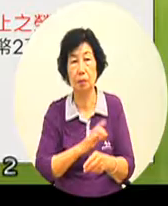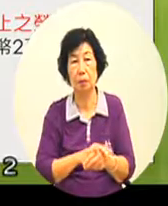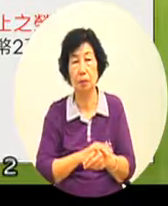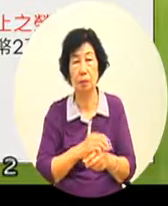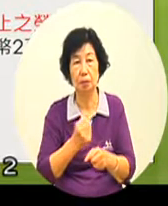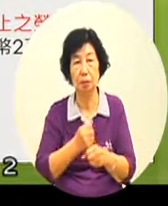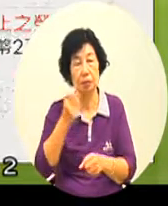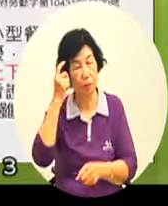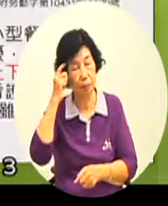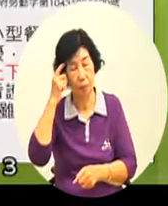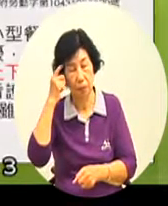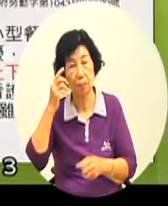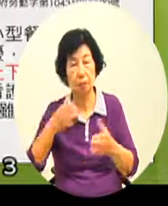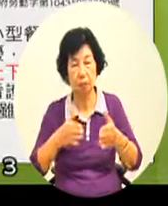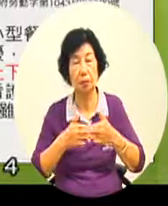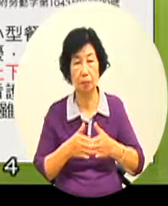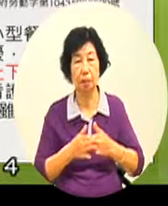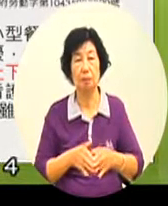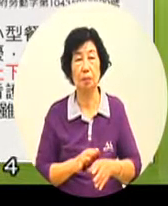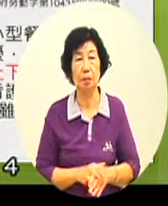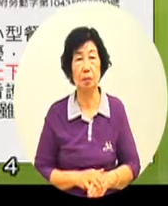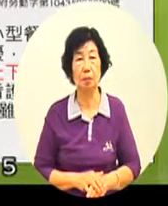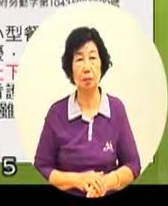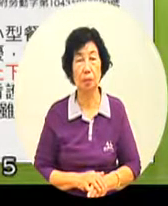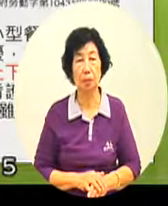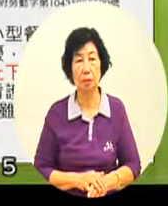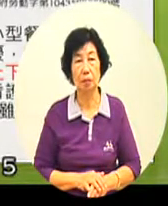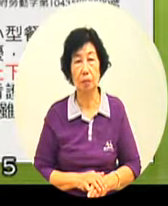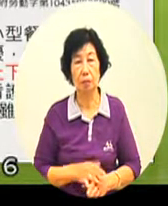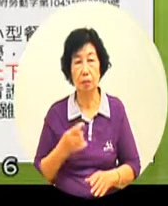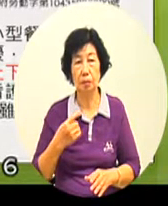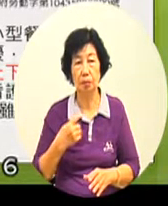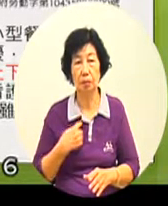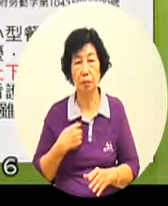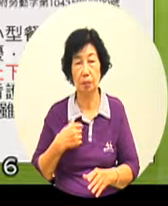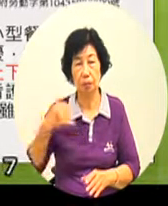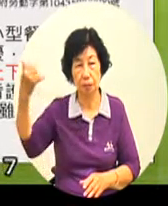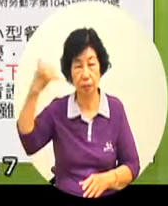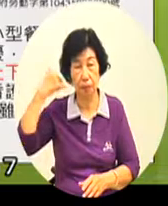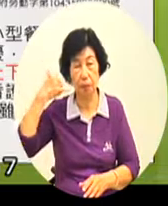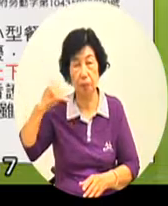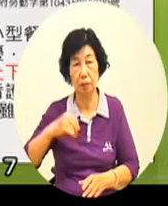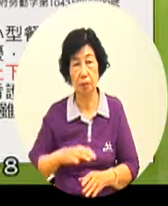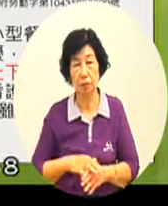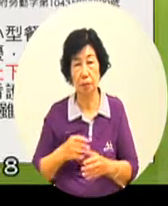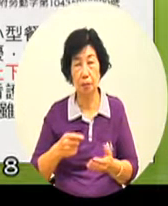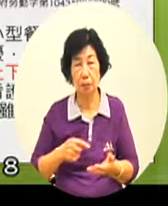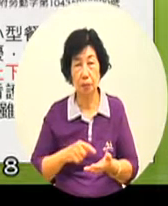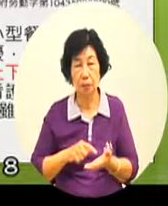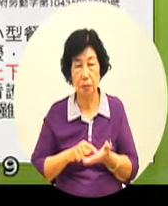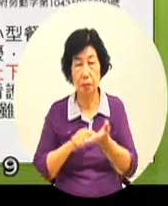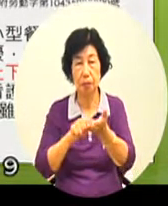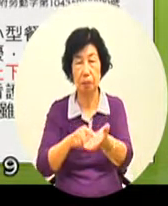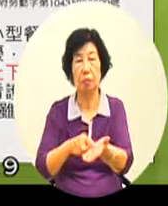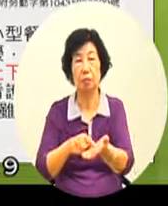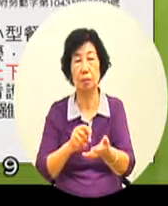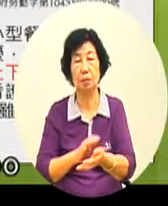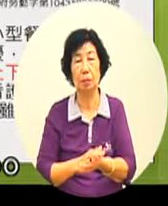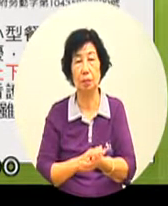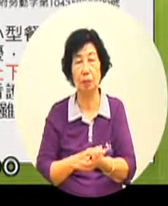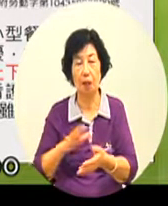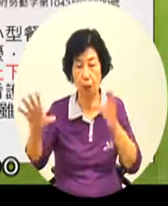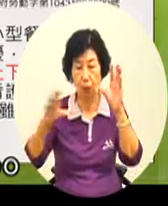考，因为呢。目前本席去接到的这个陈情案件，然后去调资料